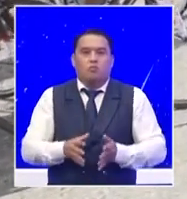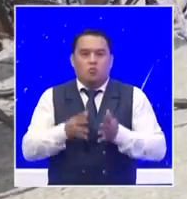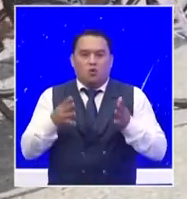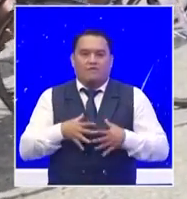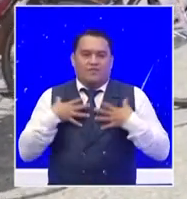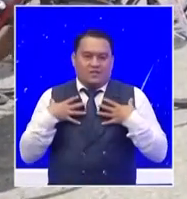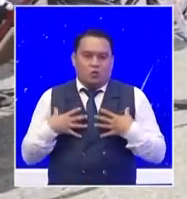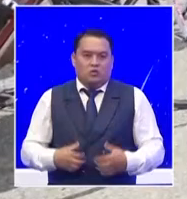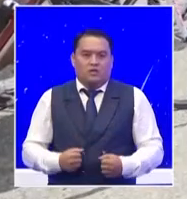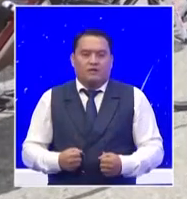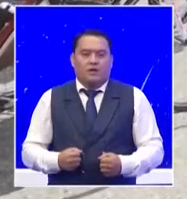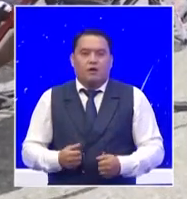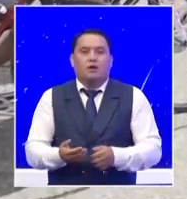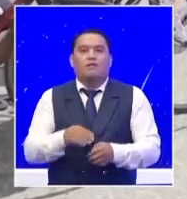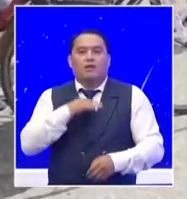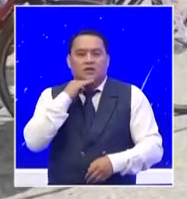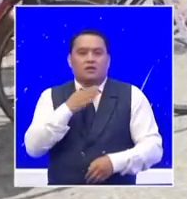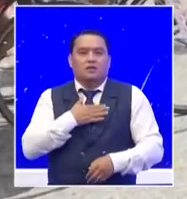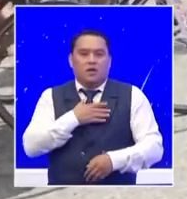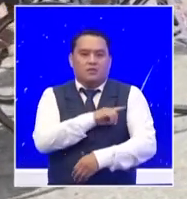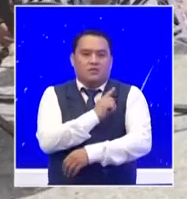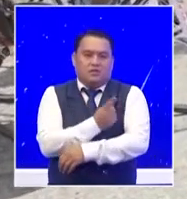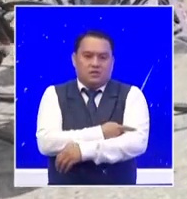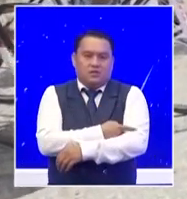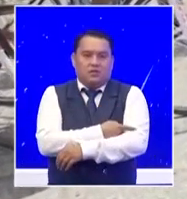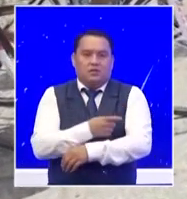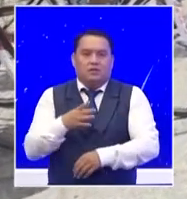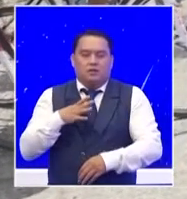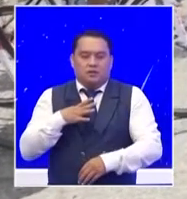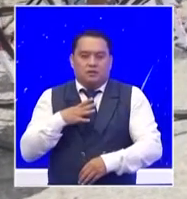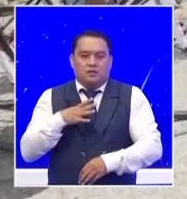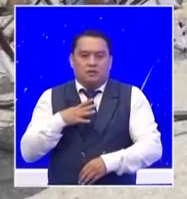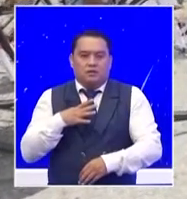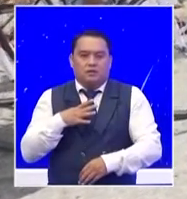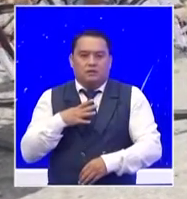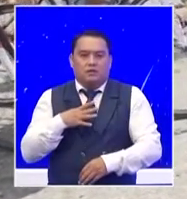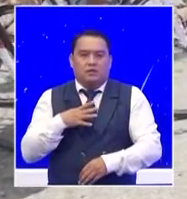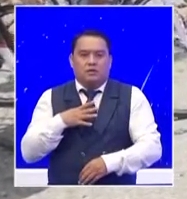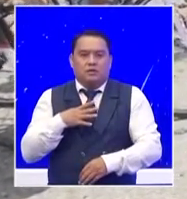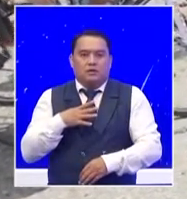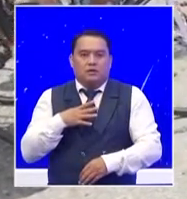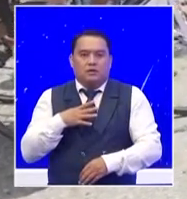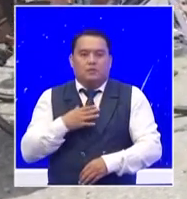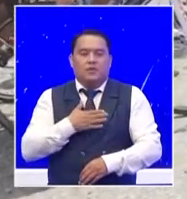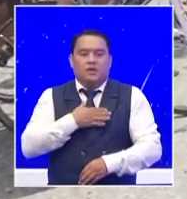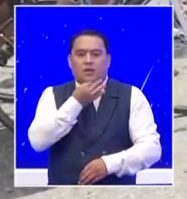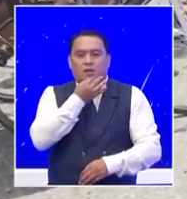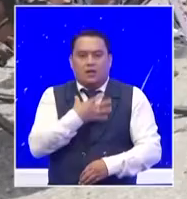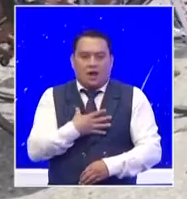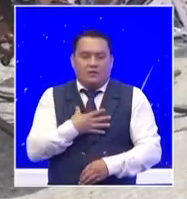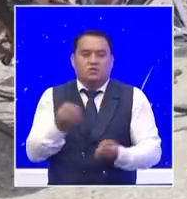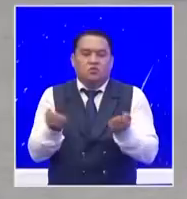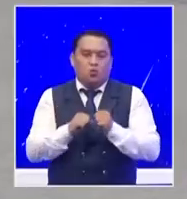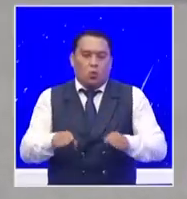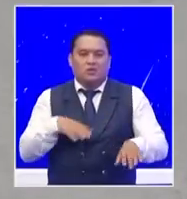выносливым стать. И хватило, чтобы нам силы, и вот из-за этого мы так столько ездим. В основном мне нравится ехать